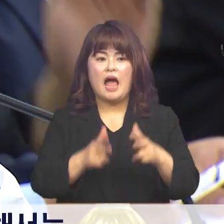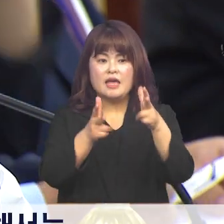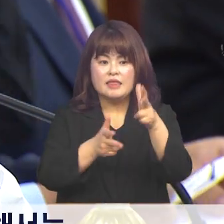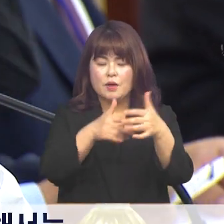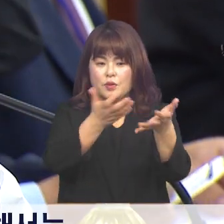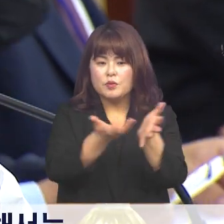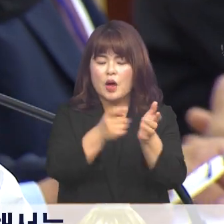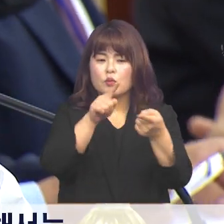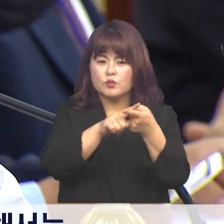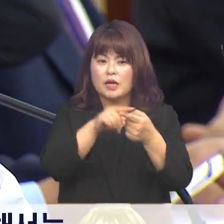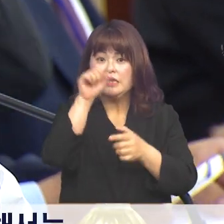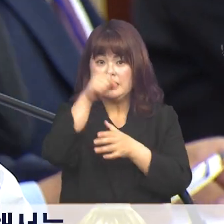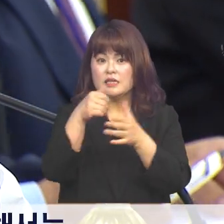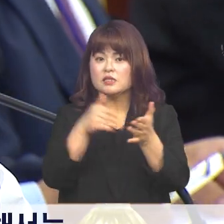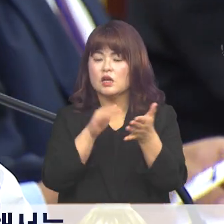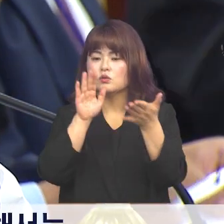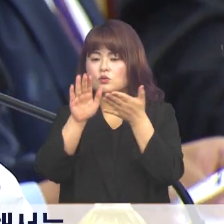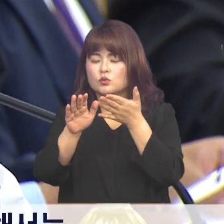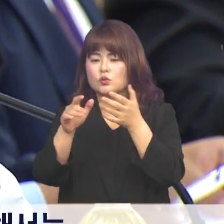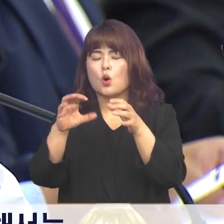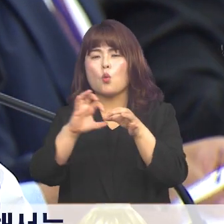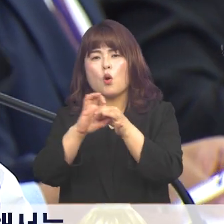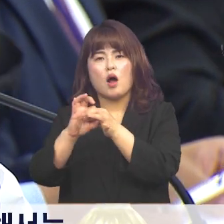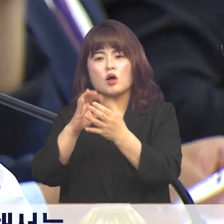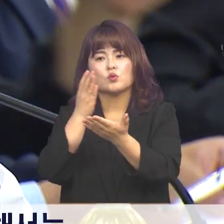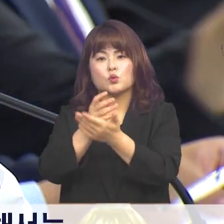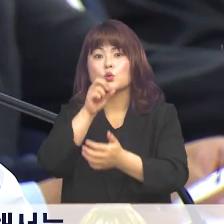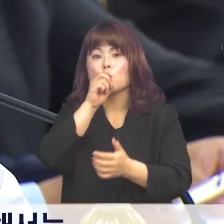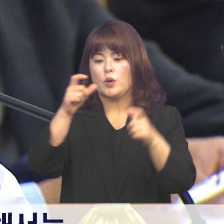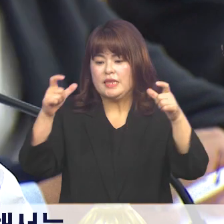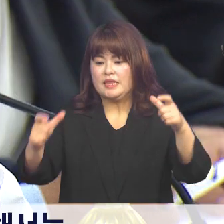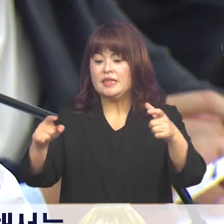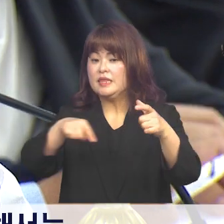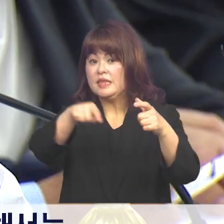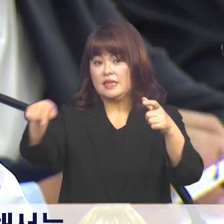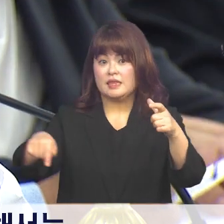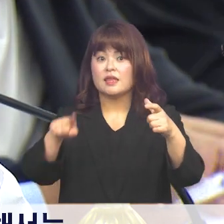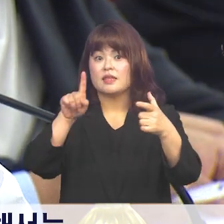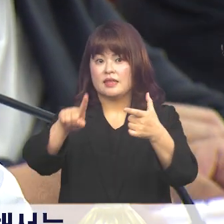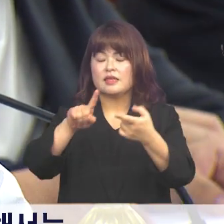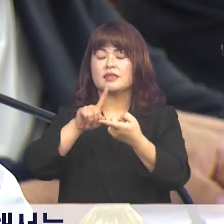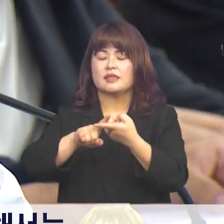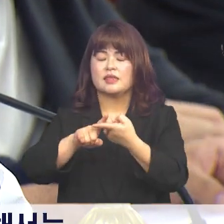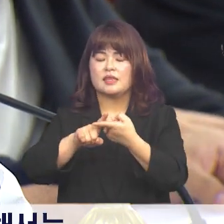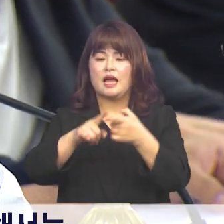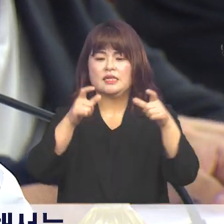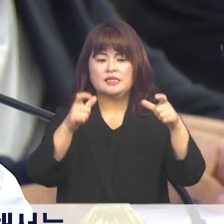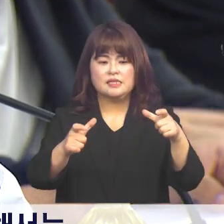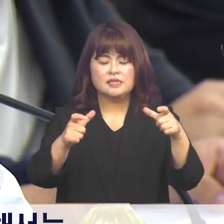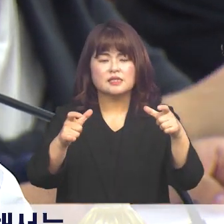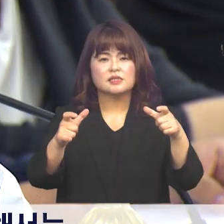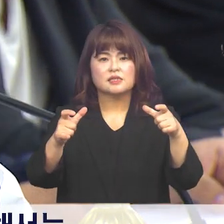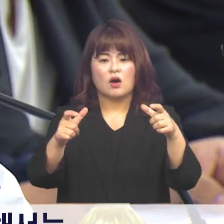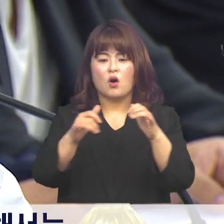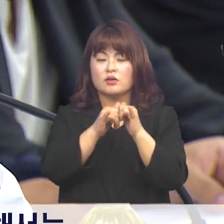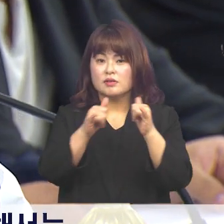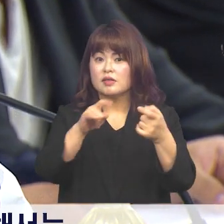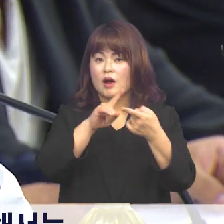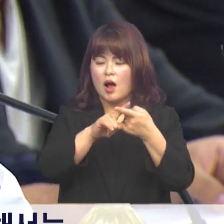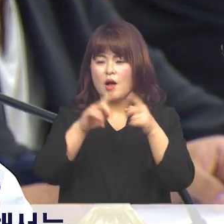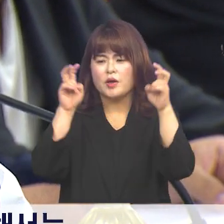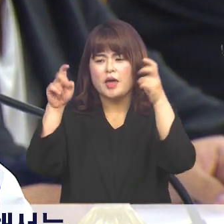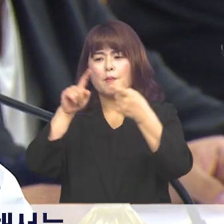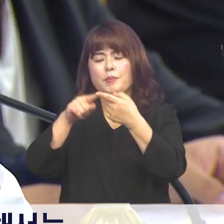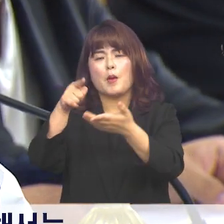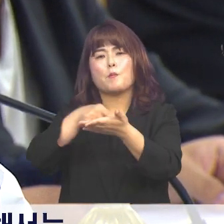산단 계획 성의 신청 후에 관계기관 협의 중인 용인 산단에 대해서는 기존 거주민